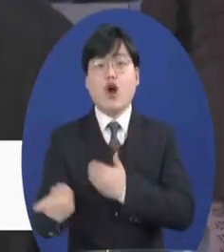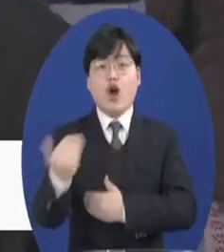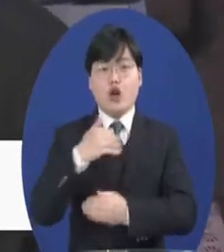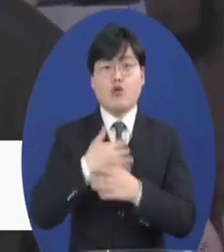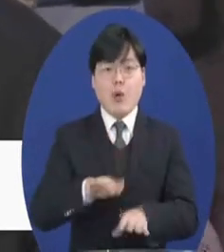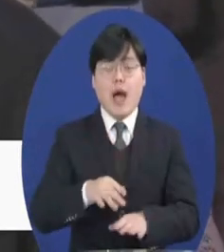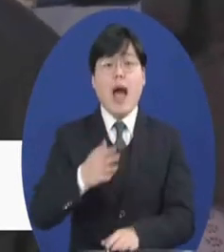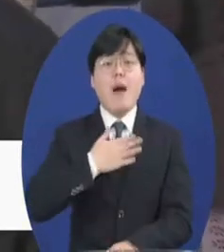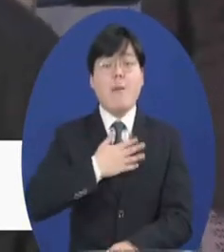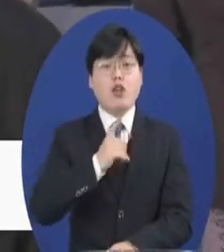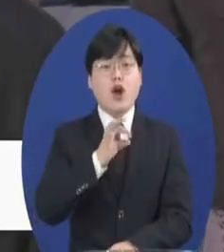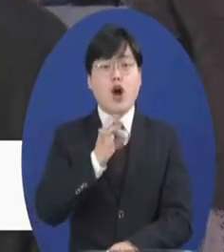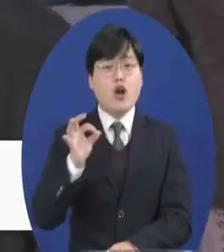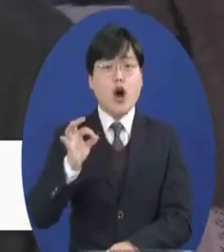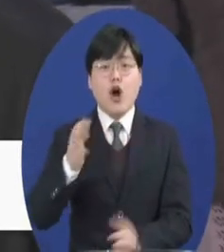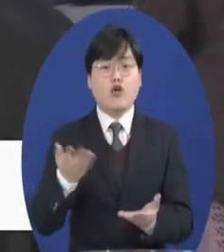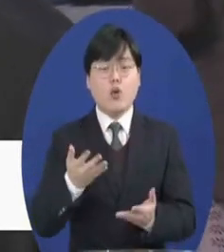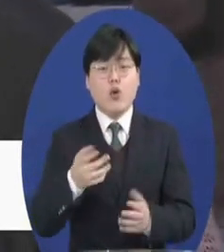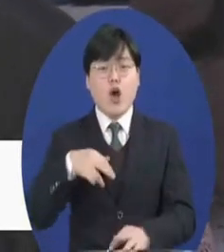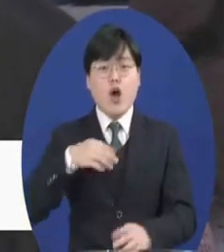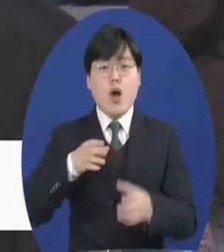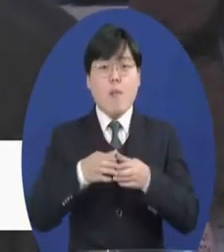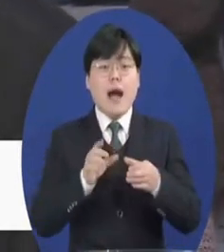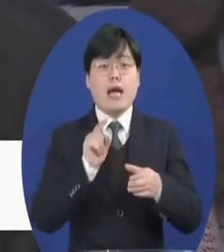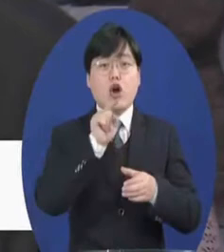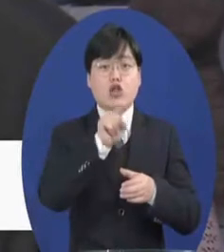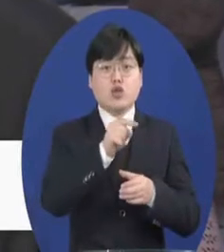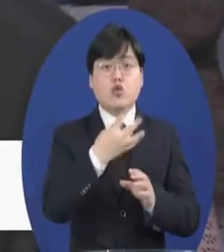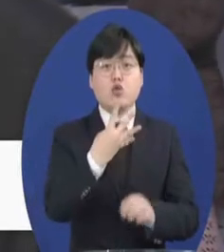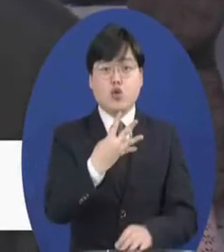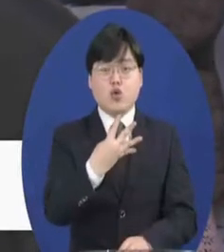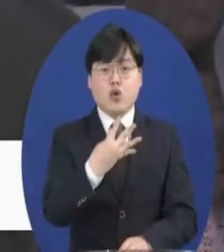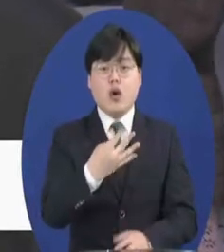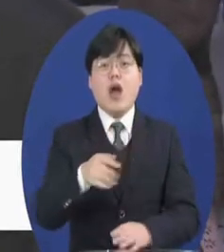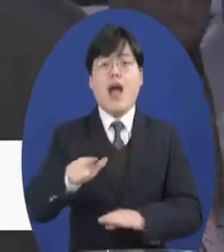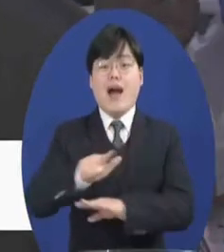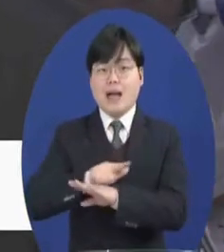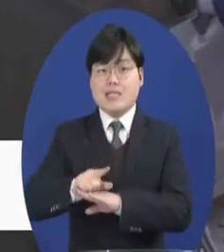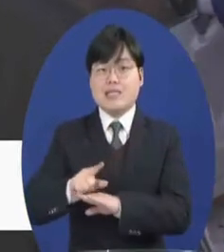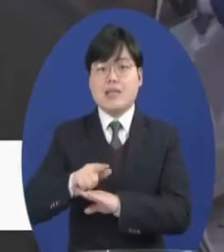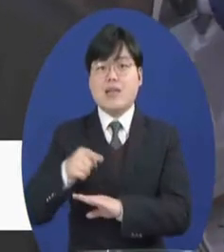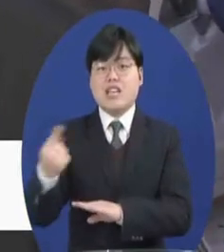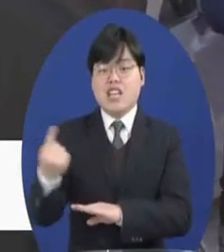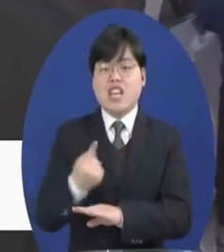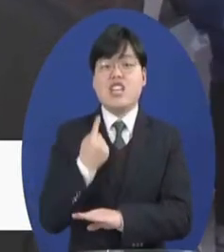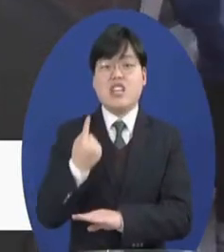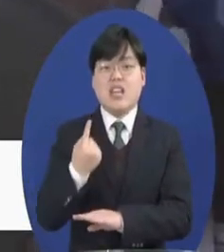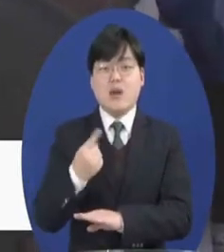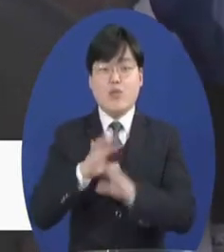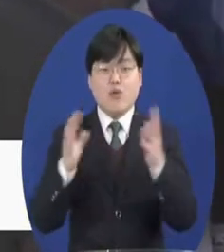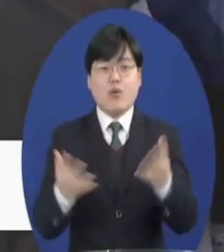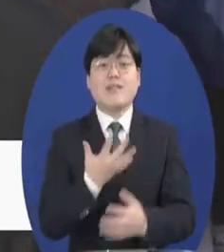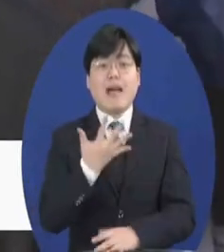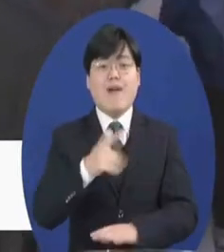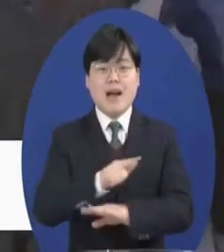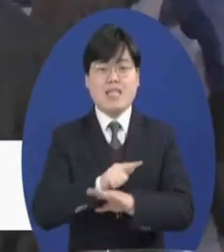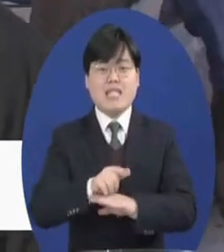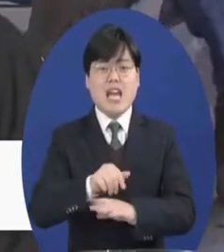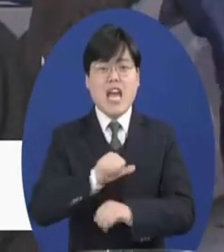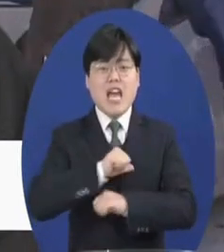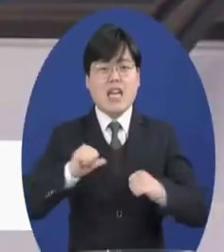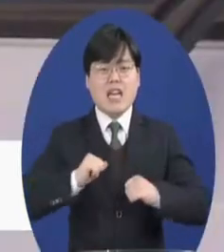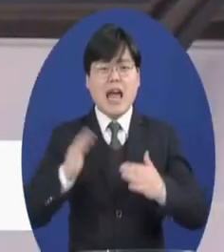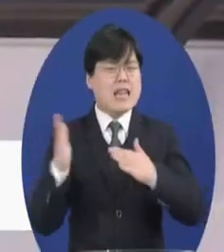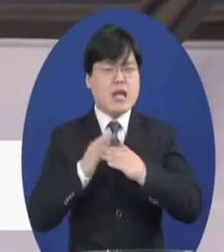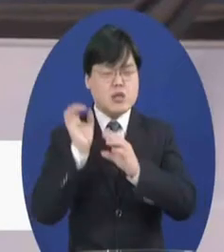бол одоо манай хорооны хэмжээнд явуулын дөрвөн цэг, суурин ингээ нэг цэг ингээ таван цэг дээр ер нь бол иргэд тасралтгүй